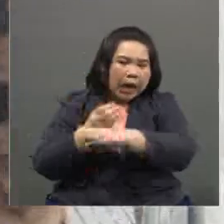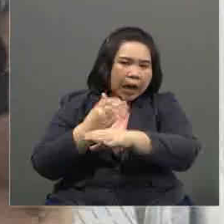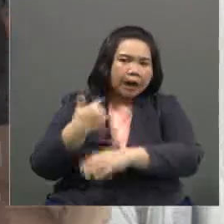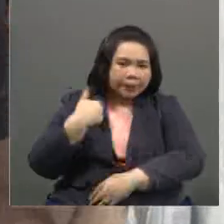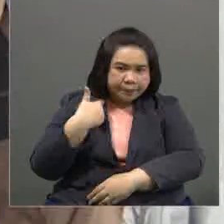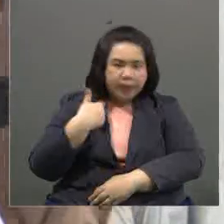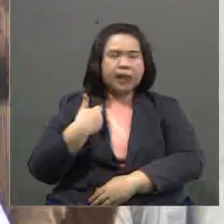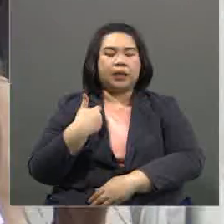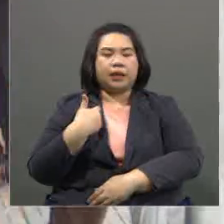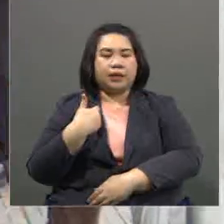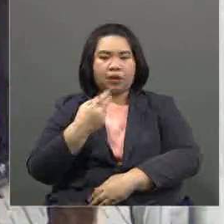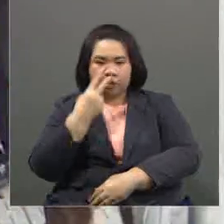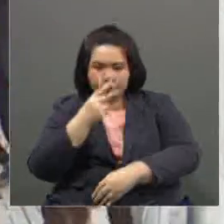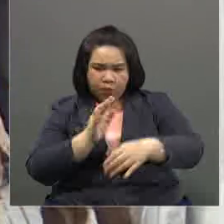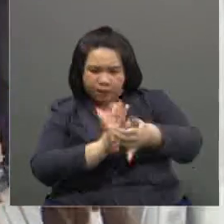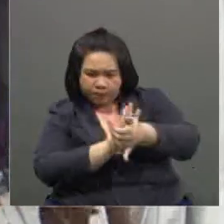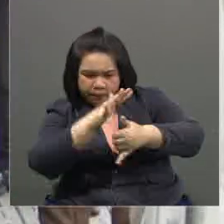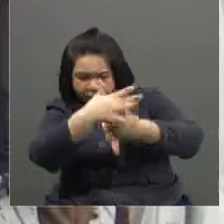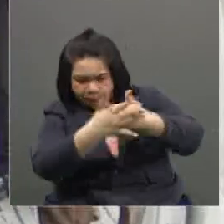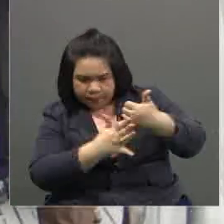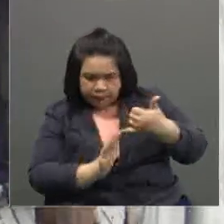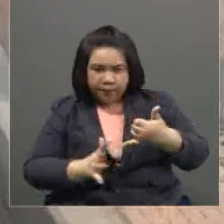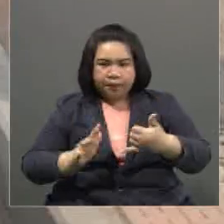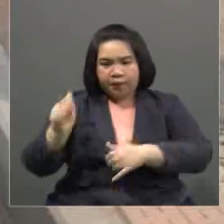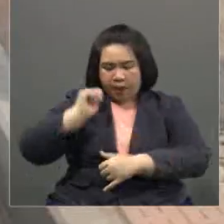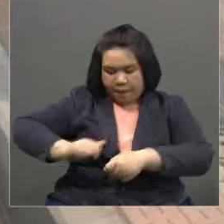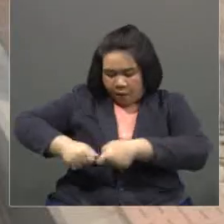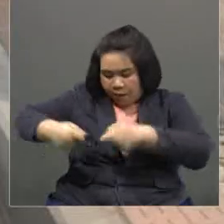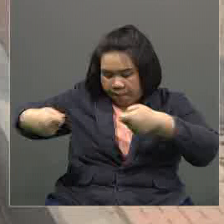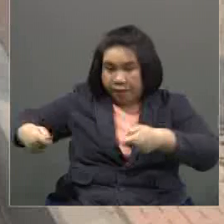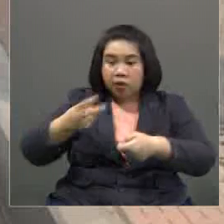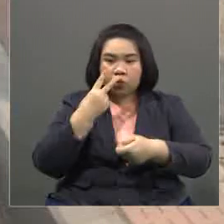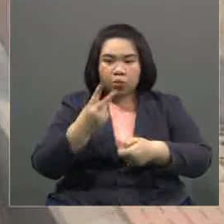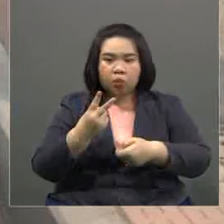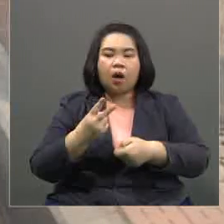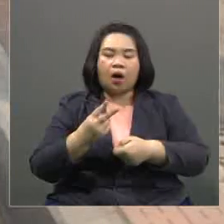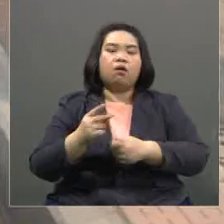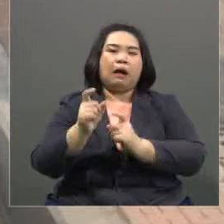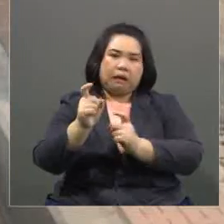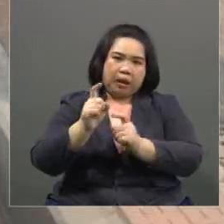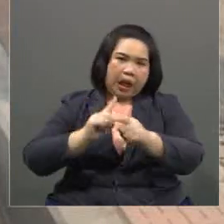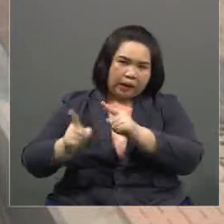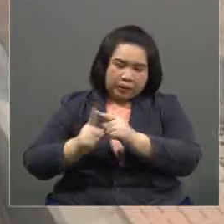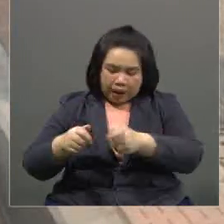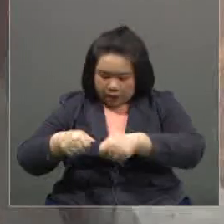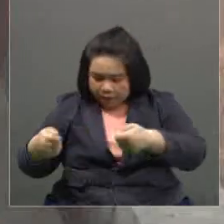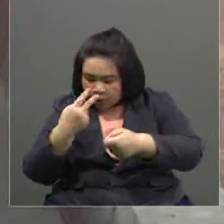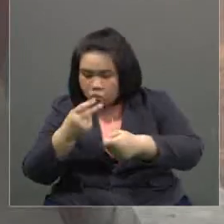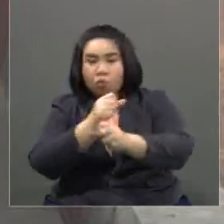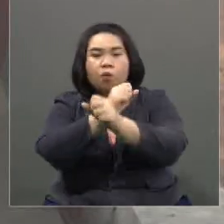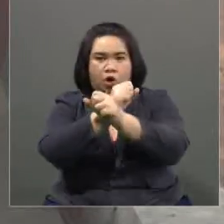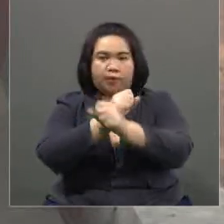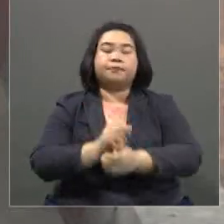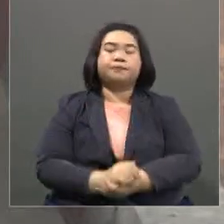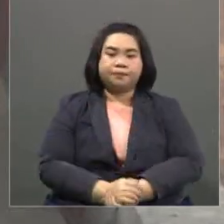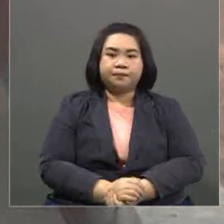มีการสัมผัสเนี่ยนะตรวจร่างกายกระเป๋าสัมภาระเพื่อเป็นการป้องกันการนำอาวุธและวัตถุอันตรายเข้าไปใน